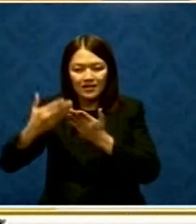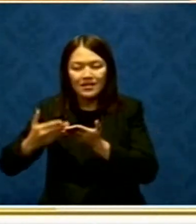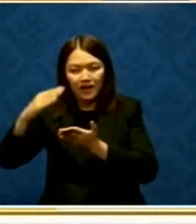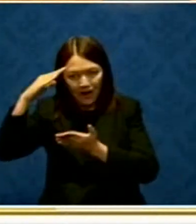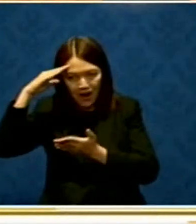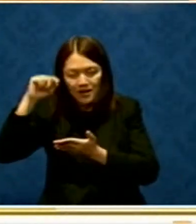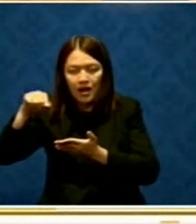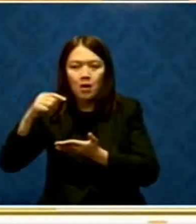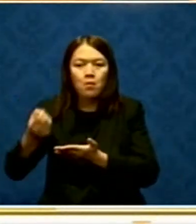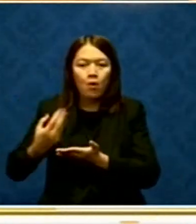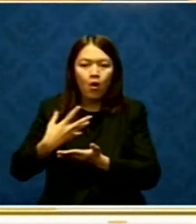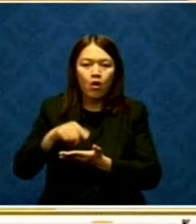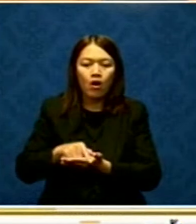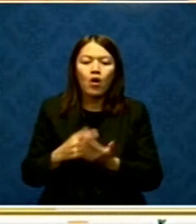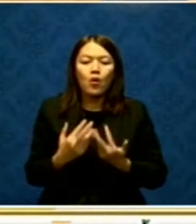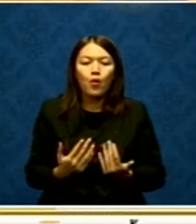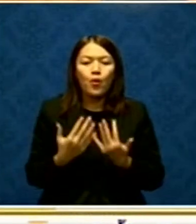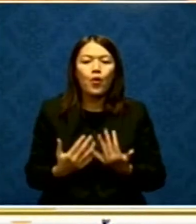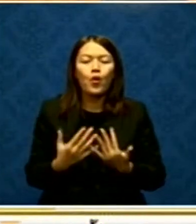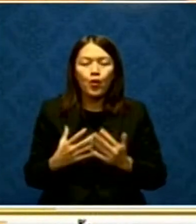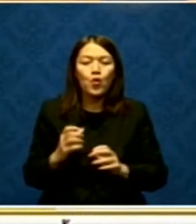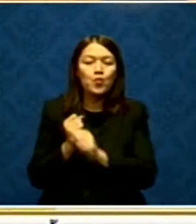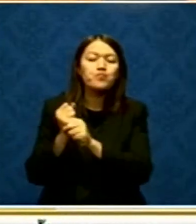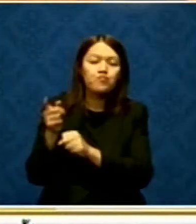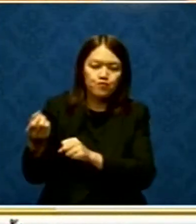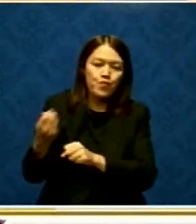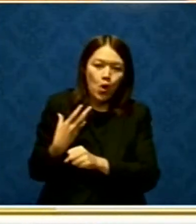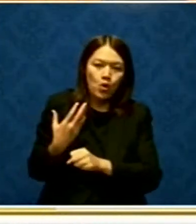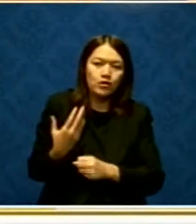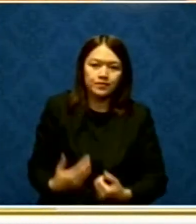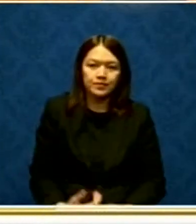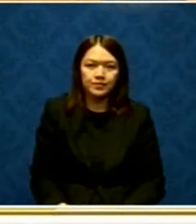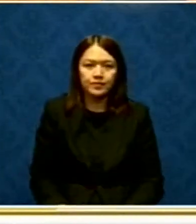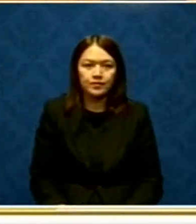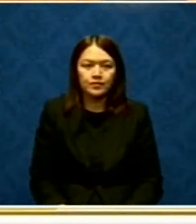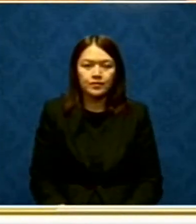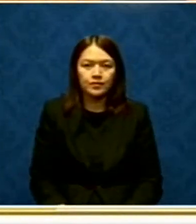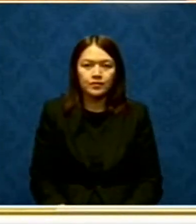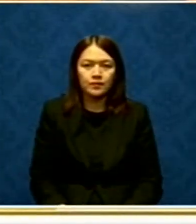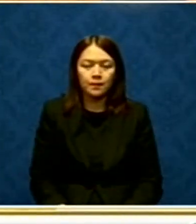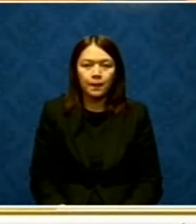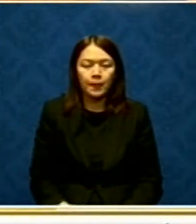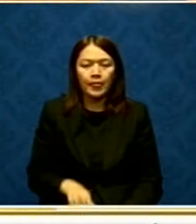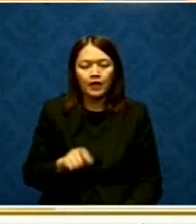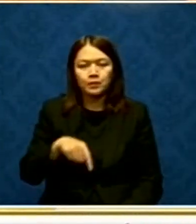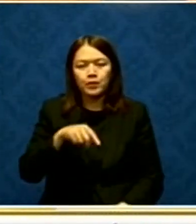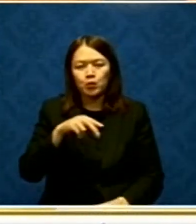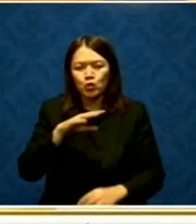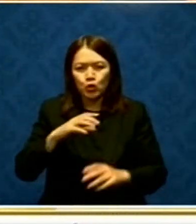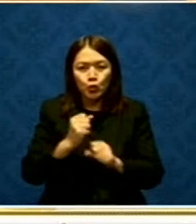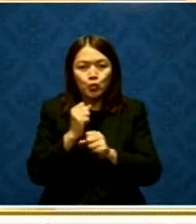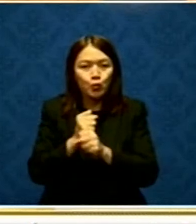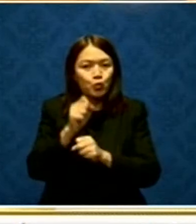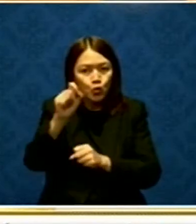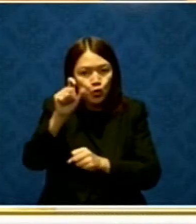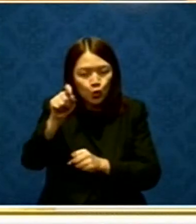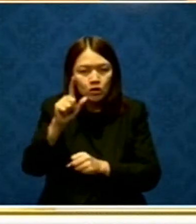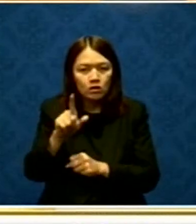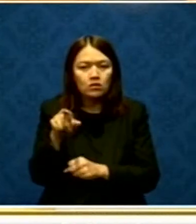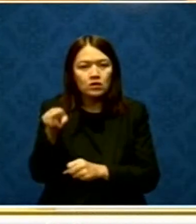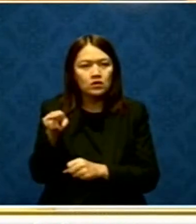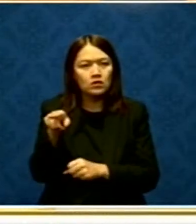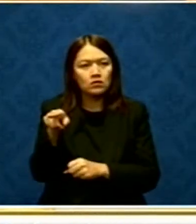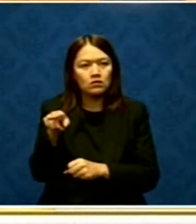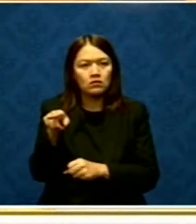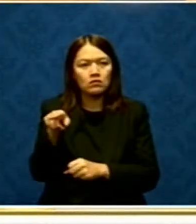าก็คือการรอฟังการสรุปจากเขานะครับวันนี้ถ้าหากว่าผมไปด่วนสรุปนี่นั่นต่างหากที่